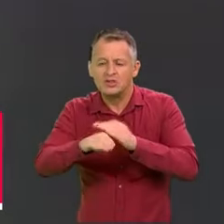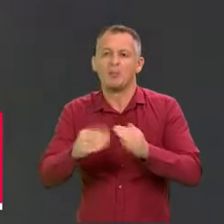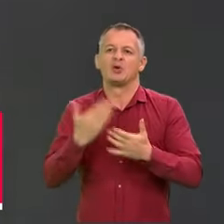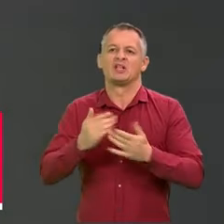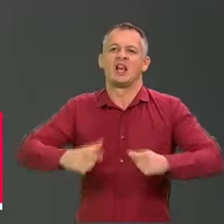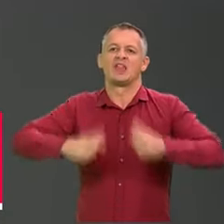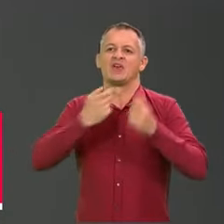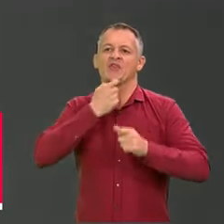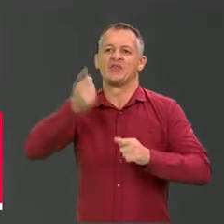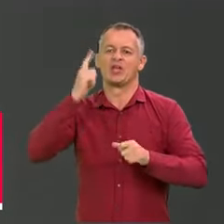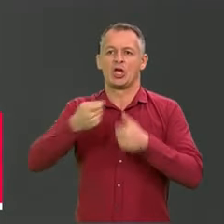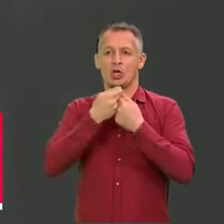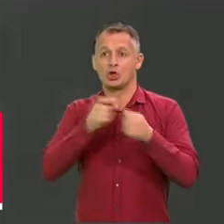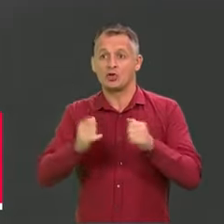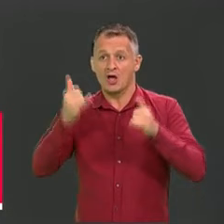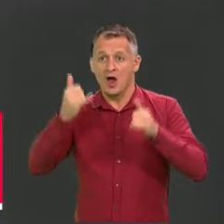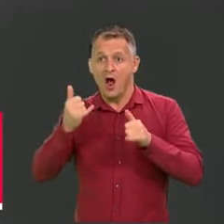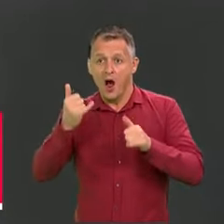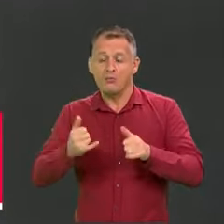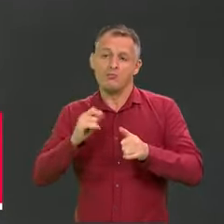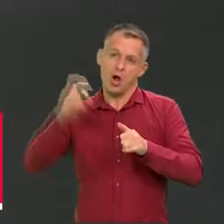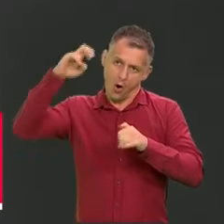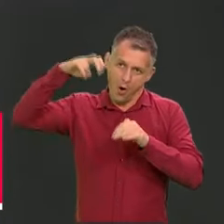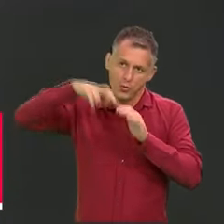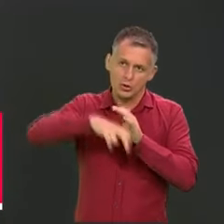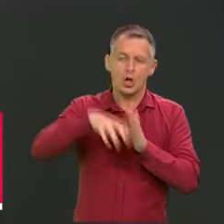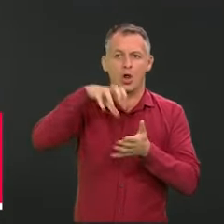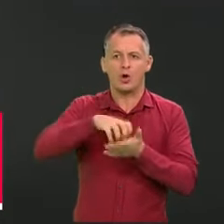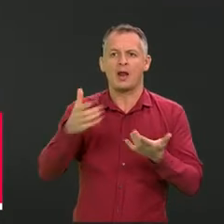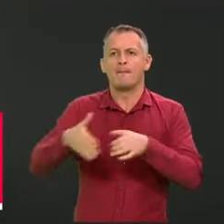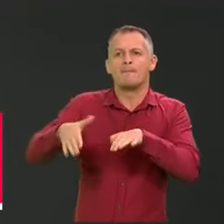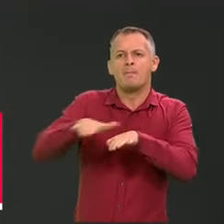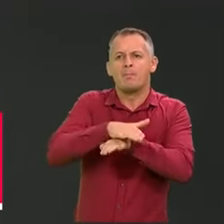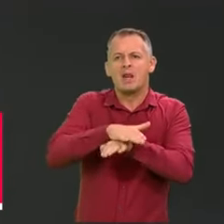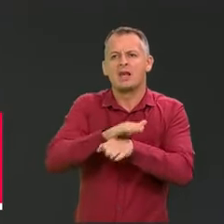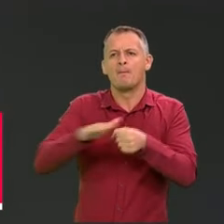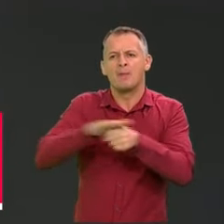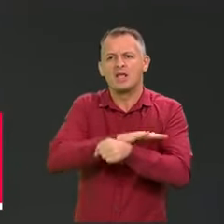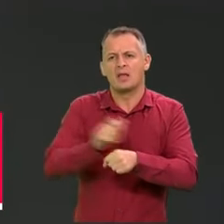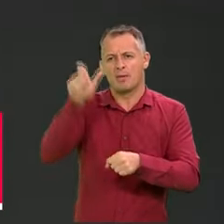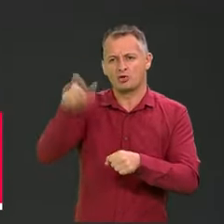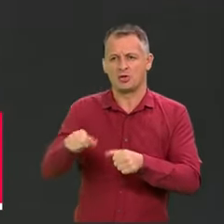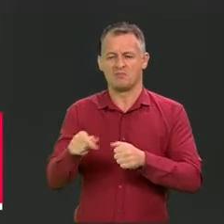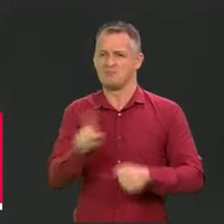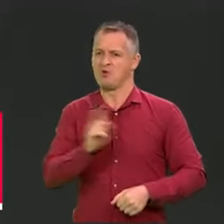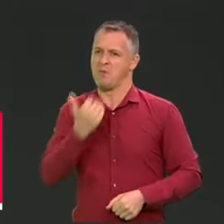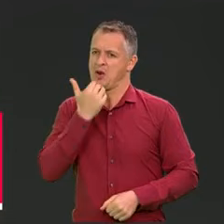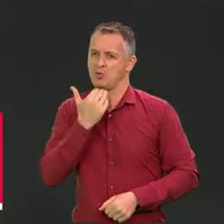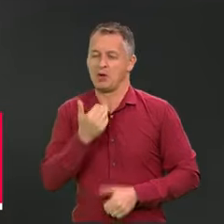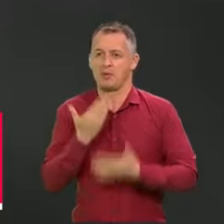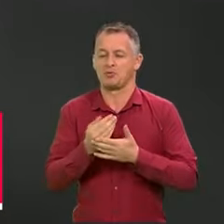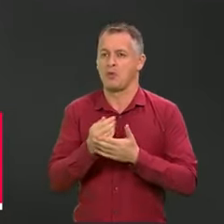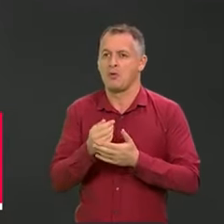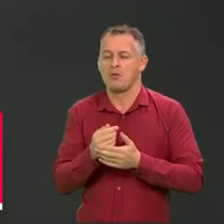am coborât într-un adăpost central care era plin de oameni și vă dați seama, nu e așa de plăcut ca să auzi aceste